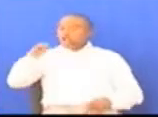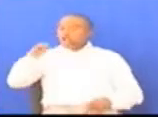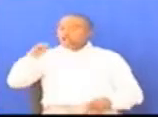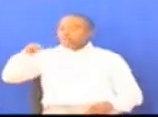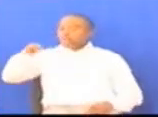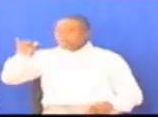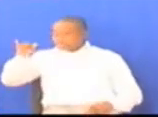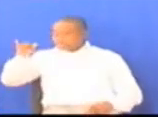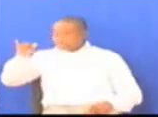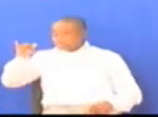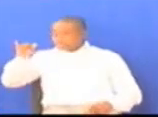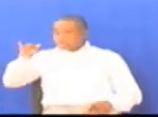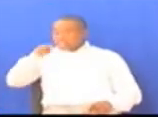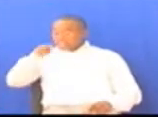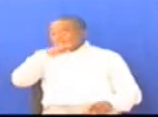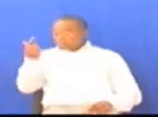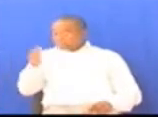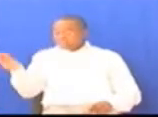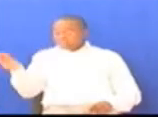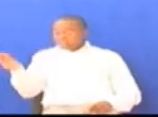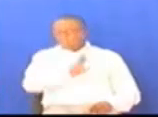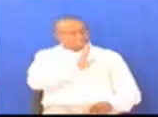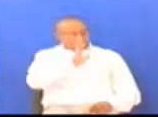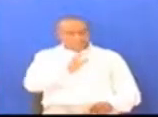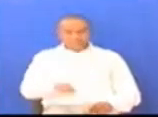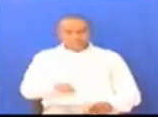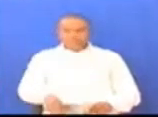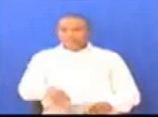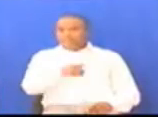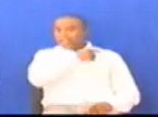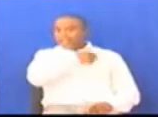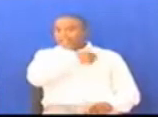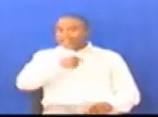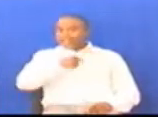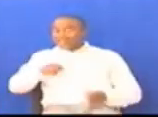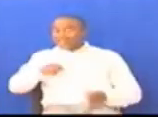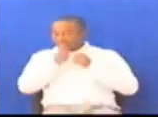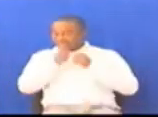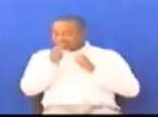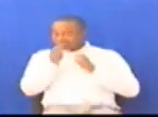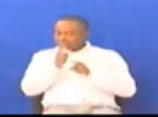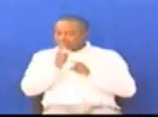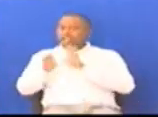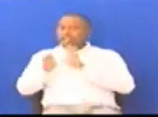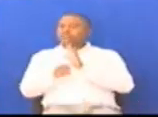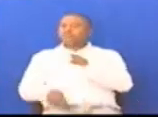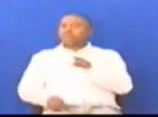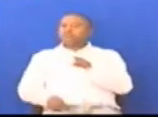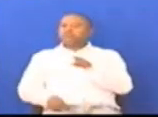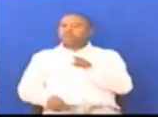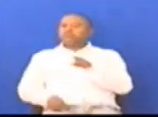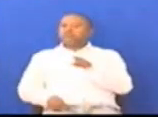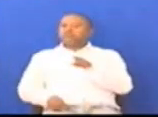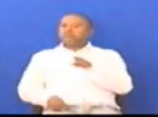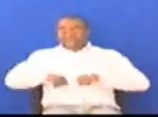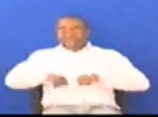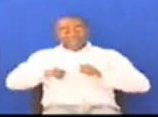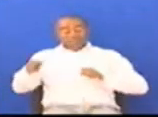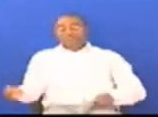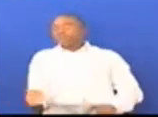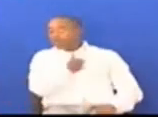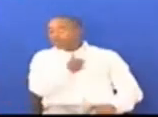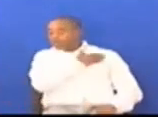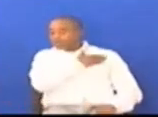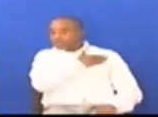usultani, ustani hautakuja Tanzania. Rais atakaa kwa mujibu wa katiba. Nchi hii haitawaliwi kisultani, na kule